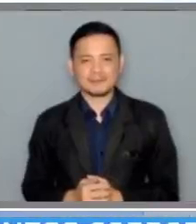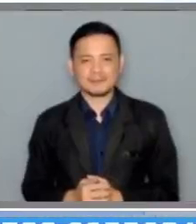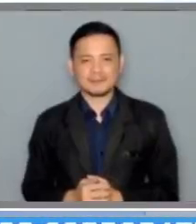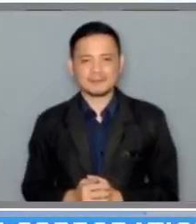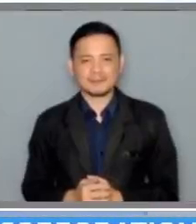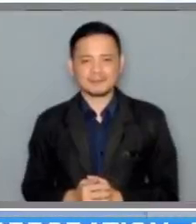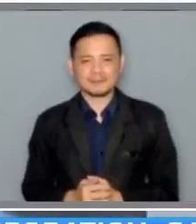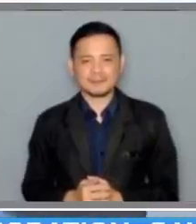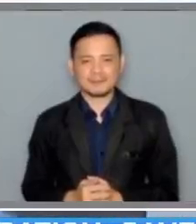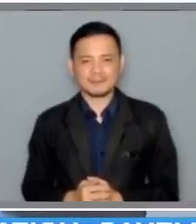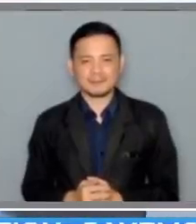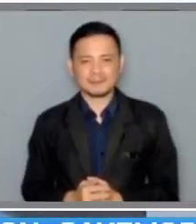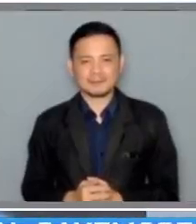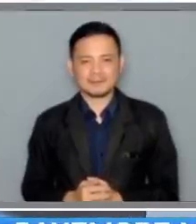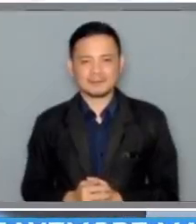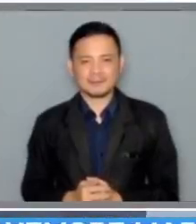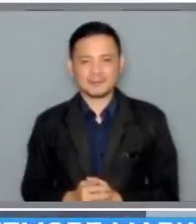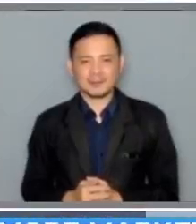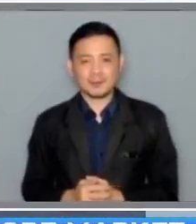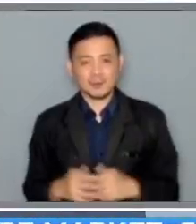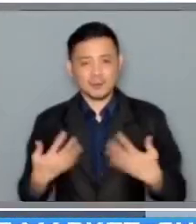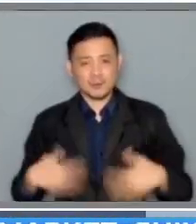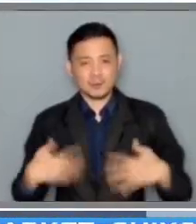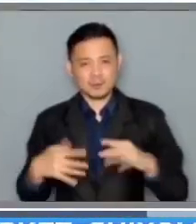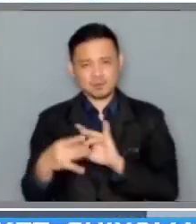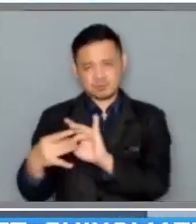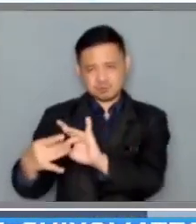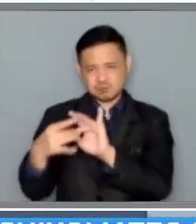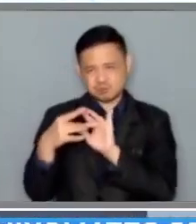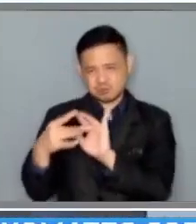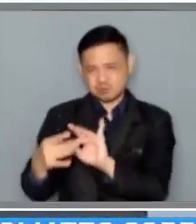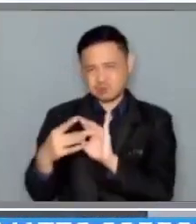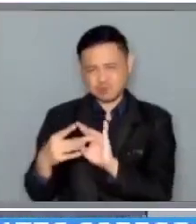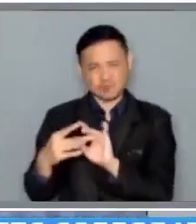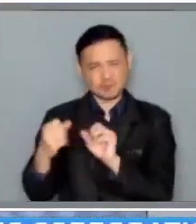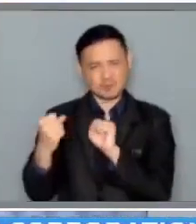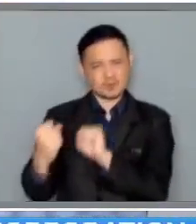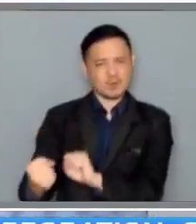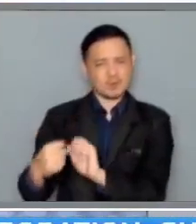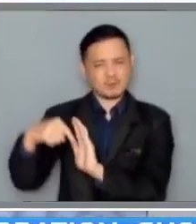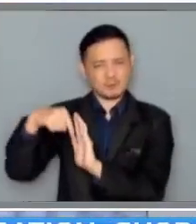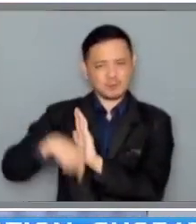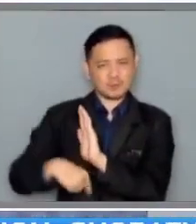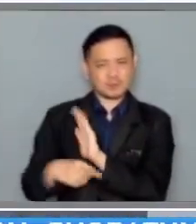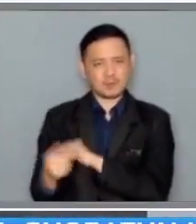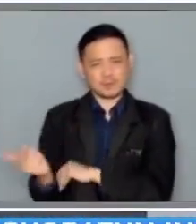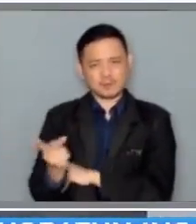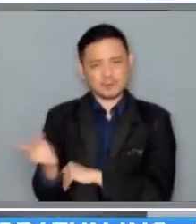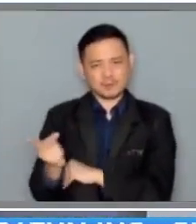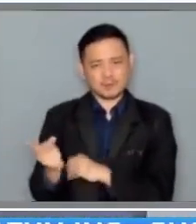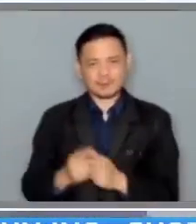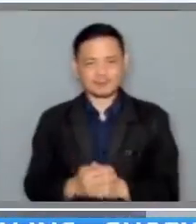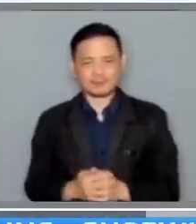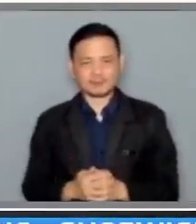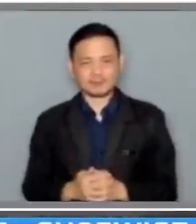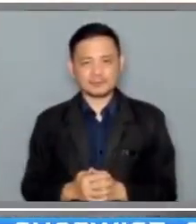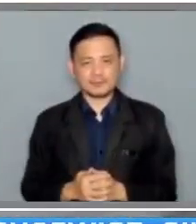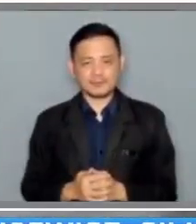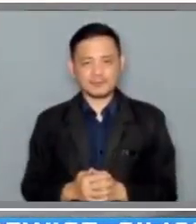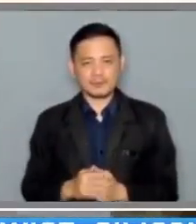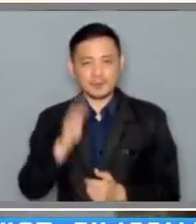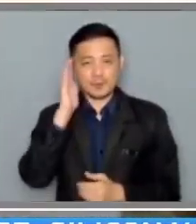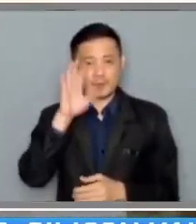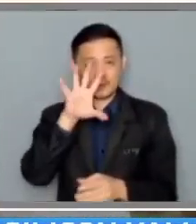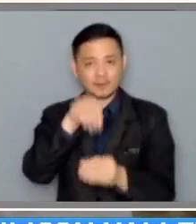maaasahan daw ang undeniable chemistry sa baliktambala din na Clea Pineda at Rob Gomez. Muli silang bibida sa panibagong